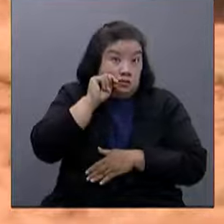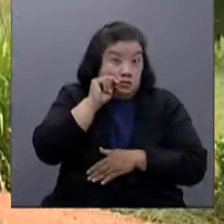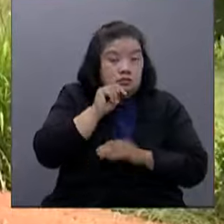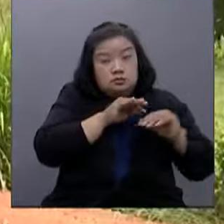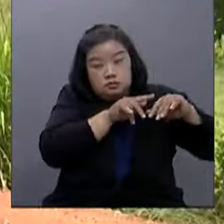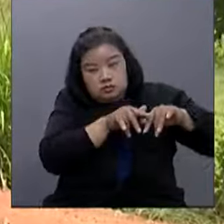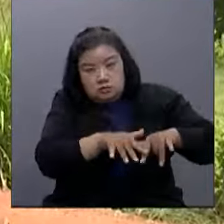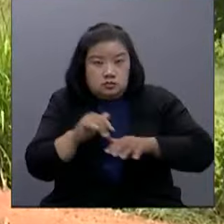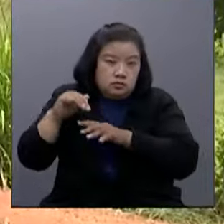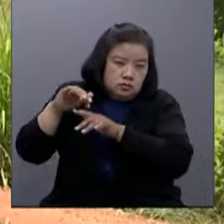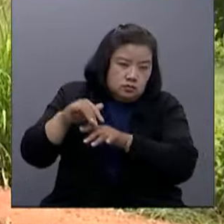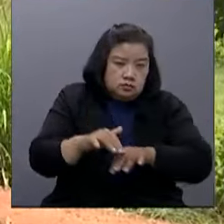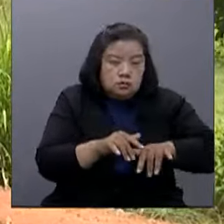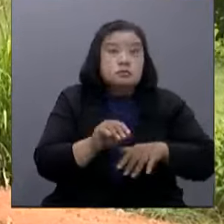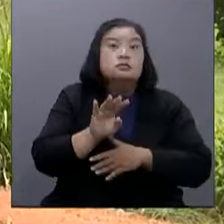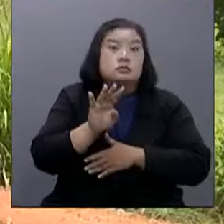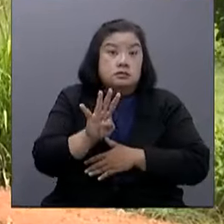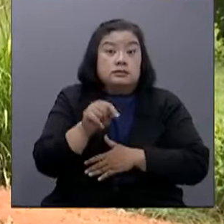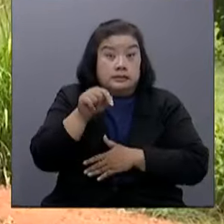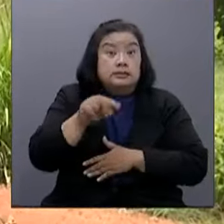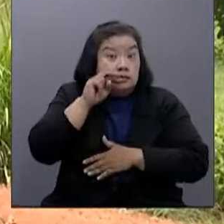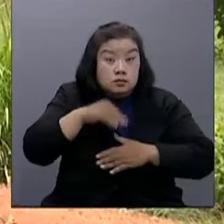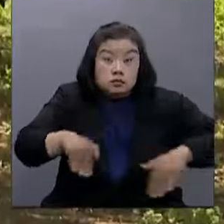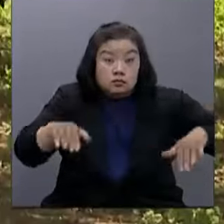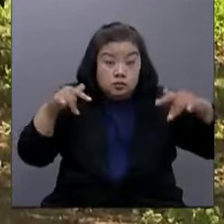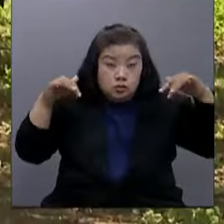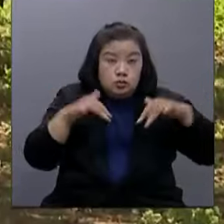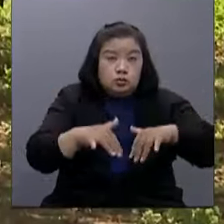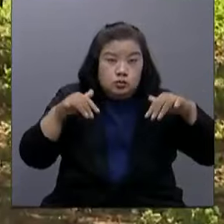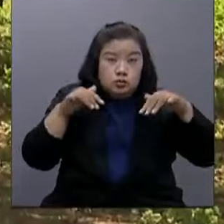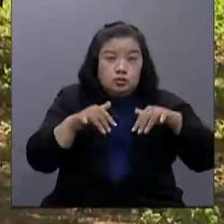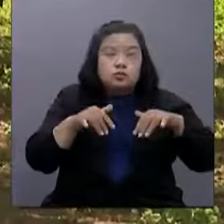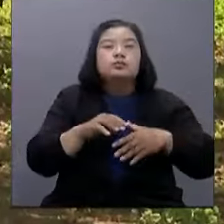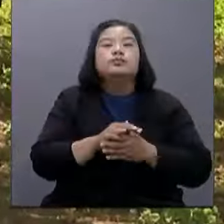า4ลำห้วยนะคะแล้วก็จะมารวมกันที่อ่างเก็บน้ำก็เก็บกักเอาไว้ใช้ประโยชน์ค่ะ